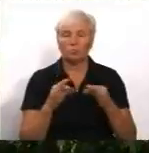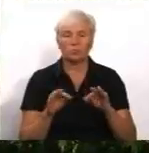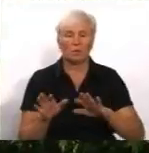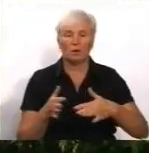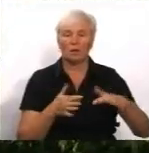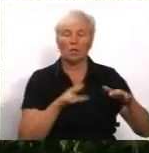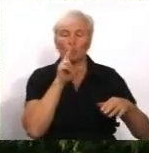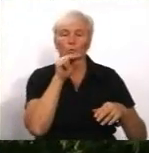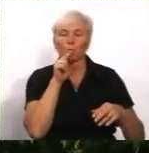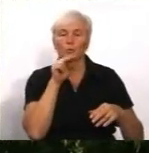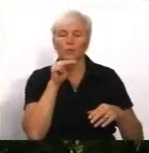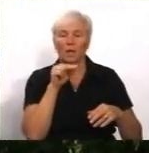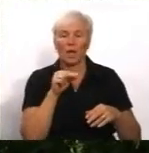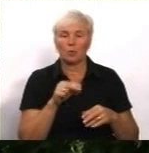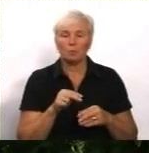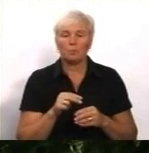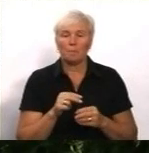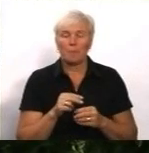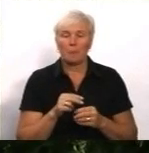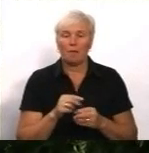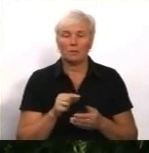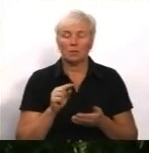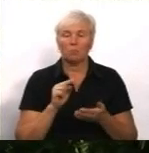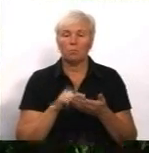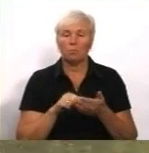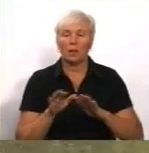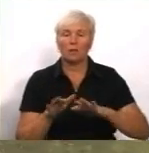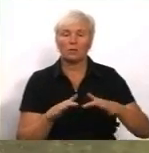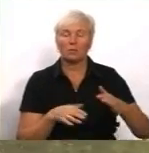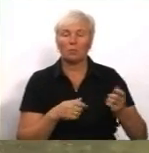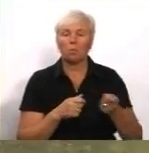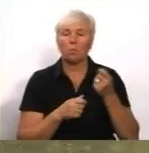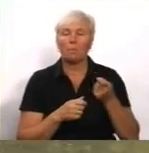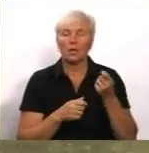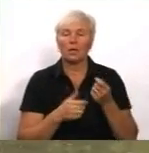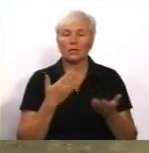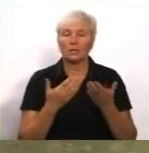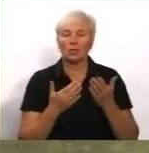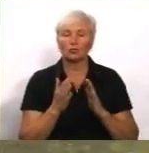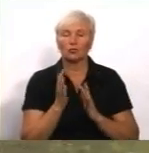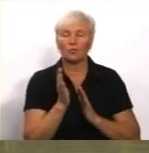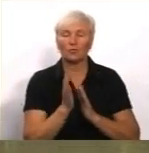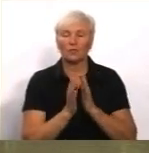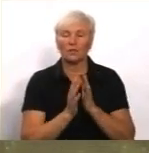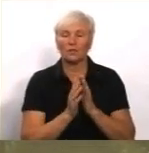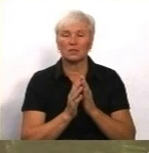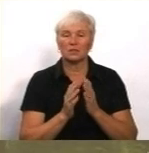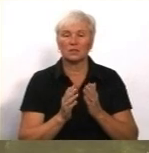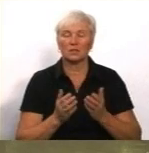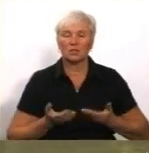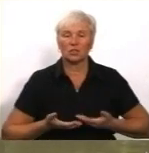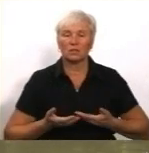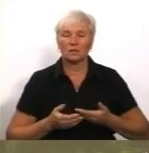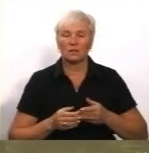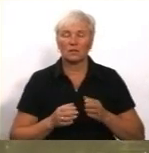йдуть на берег, пішли, покупалися, пішли на берег, там попаслися. Якщо обійстя селян, як от Зої Шаталюк, знаходиться за кілька